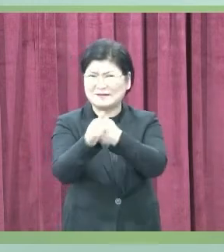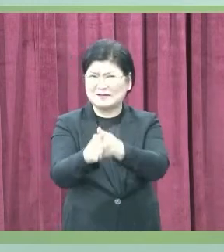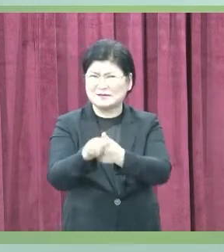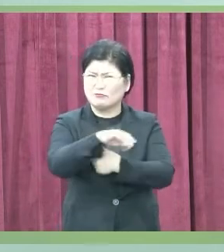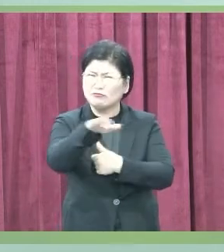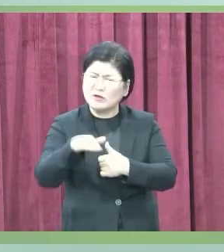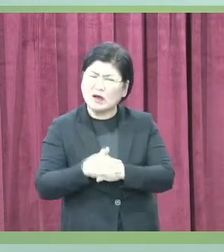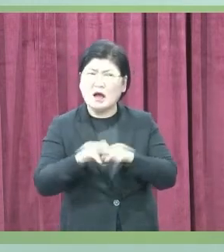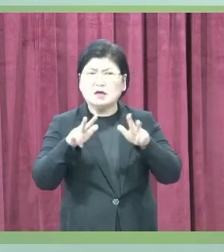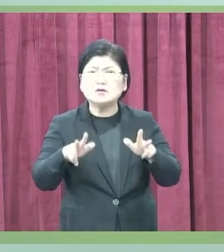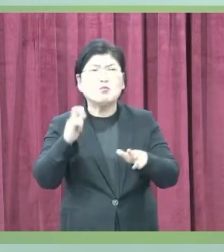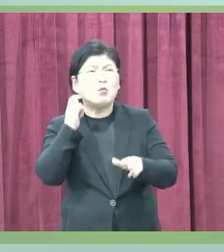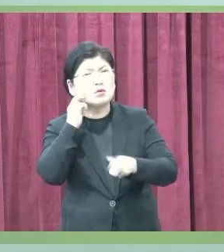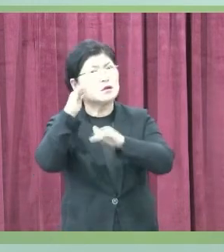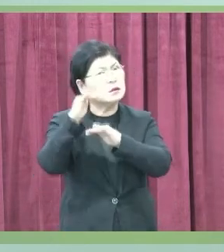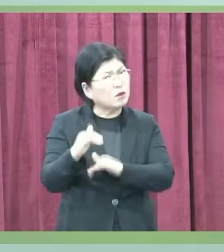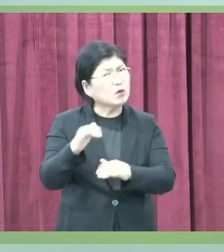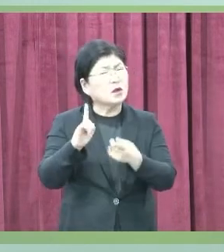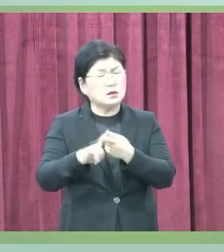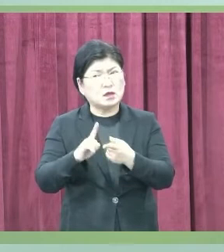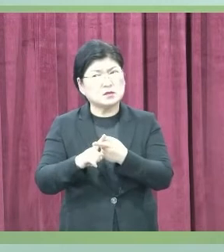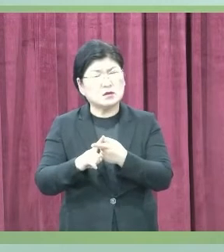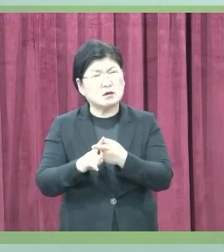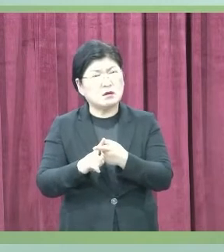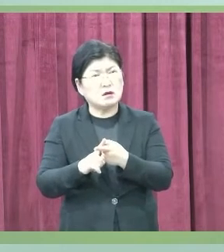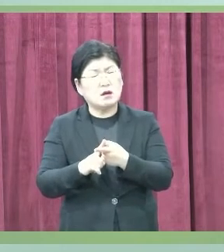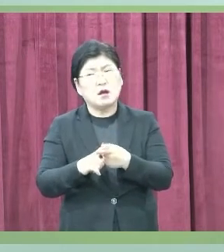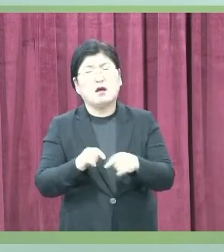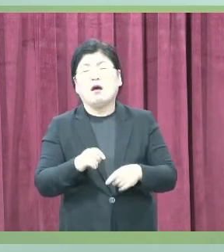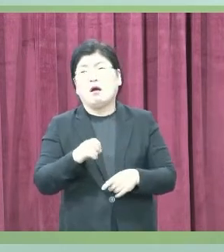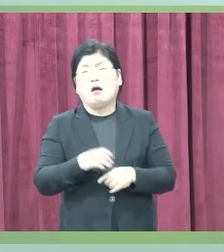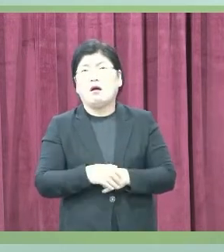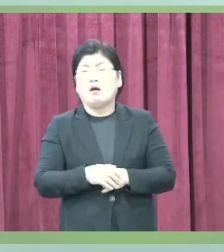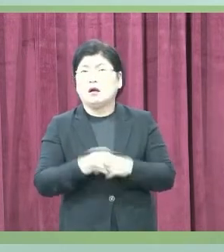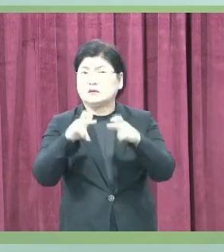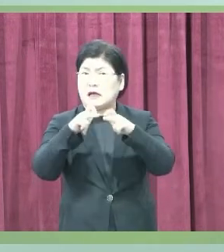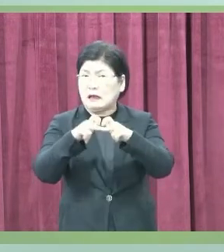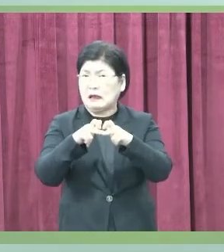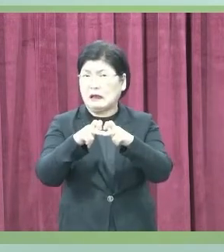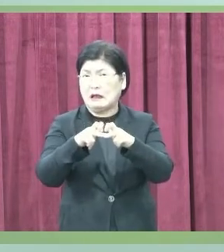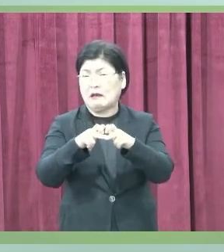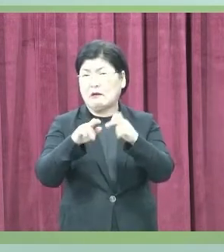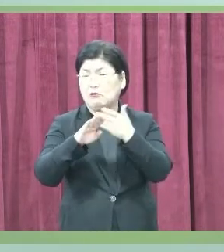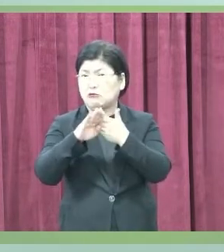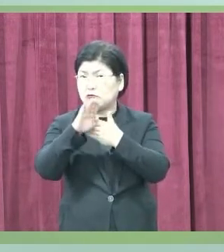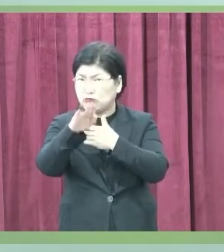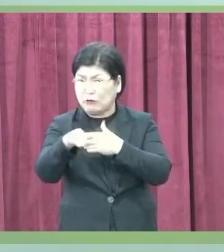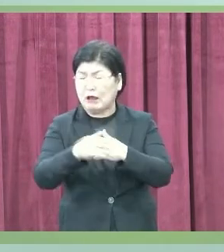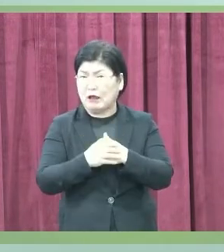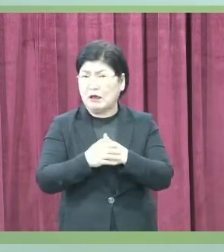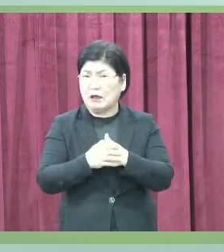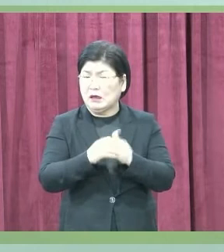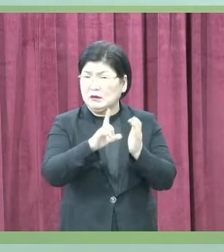지금 아직 하고 있지 못한 게 이제 이런 것들의 시계열적 분석 이게 장애 이후에 이제 시계열적으로